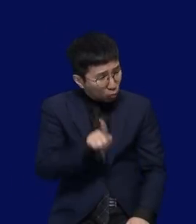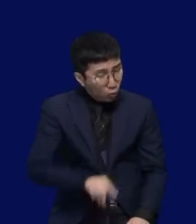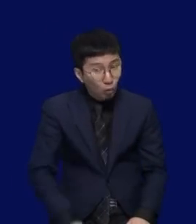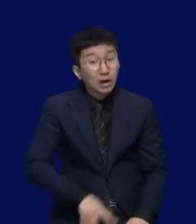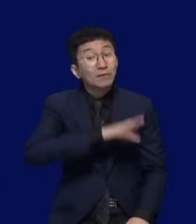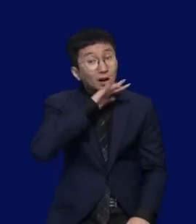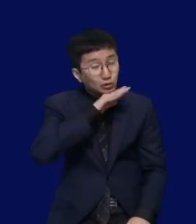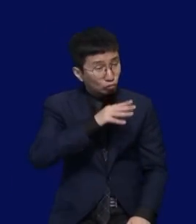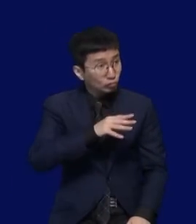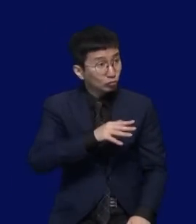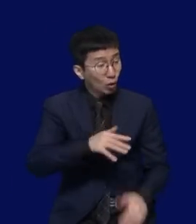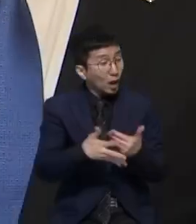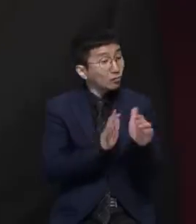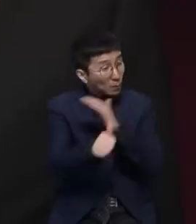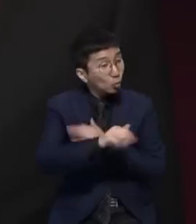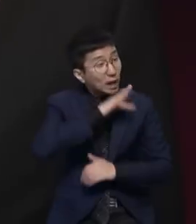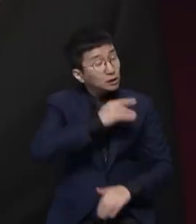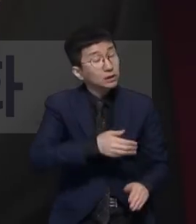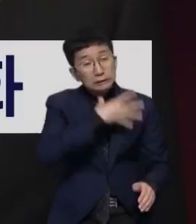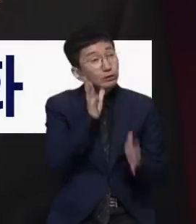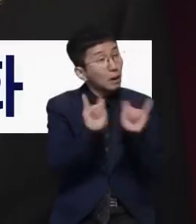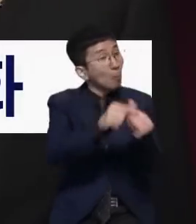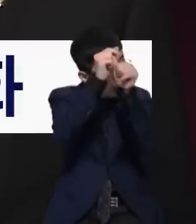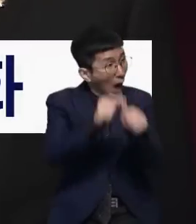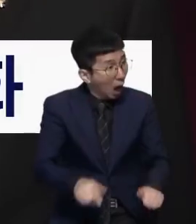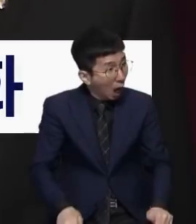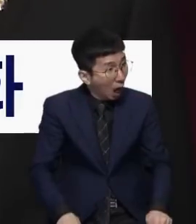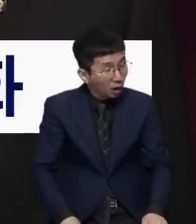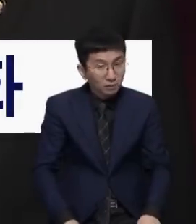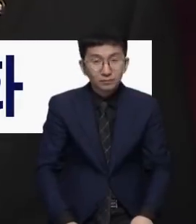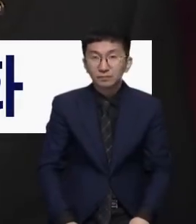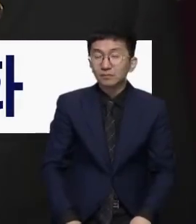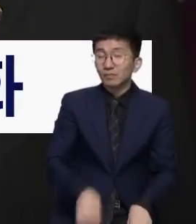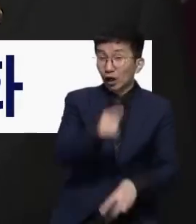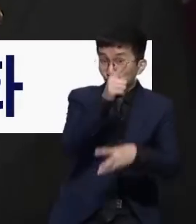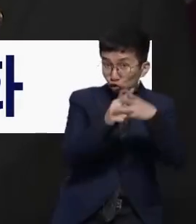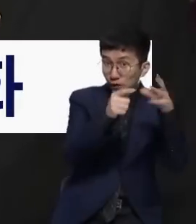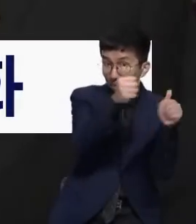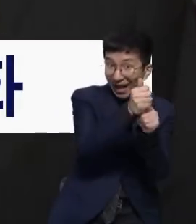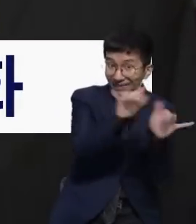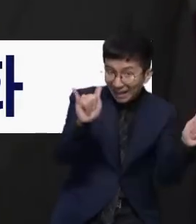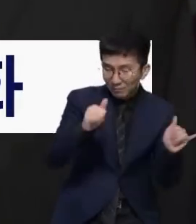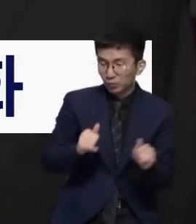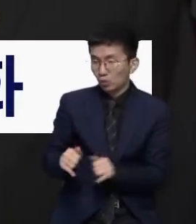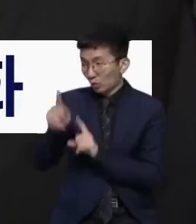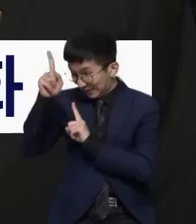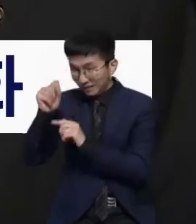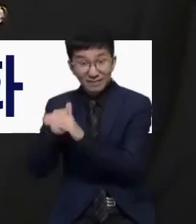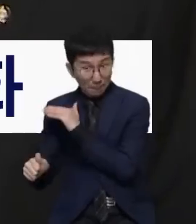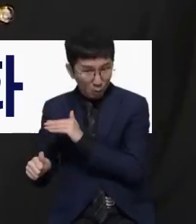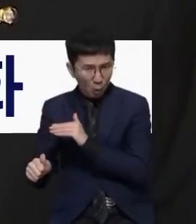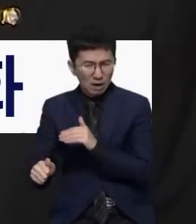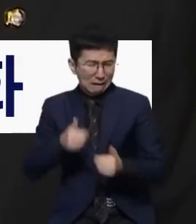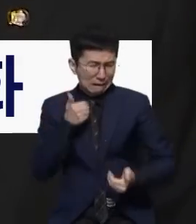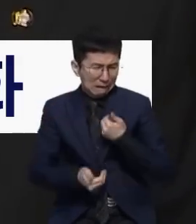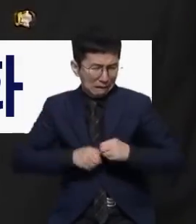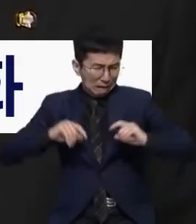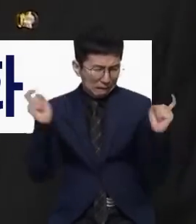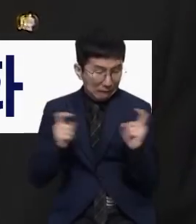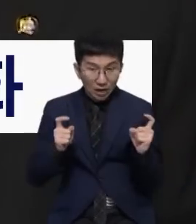말씀을 복지로 건데 떨었고 당 대표와 이른바 윤회 관 우선 중진 의원 사이 진흙탕 싸움은 차기 당권